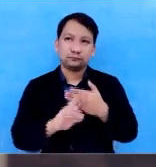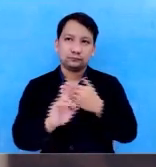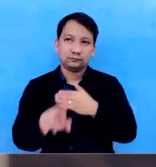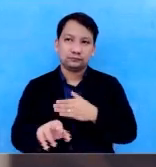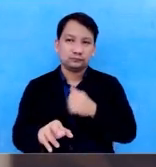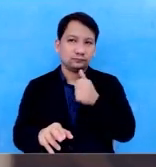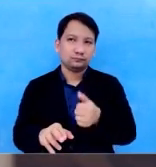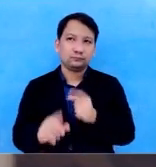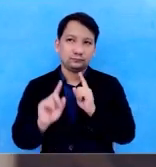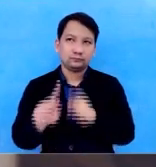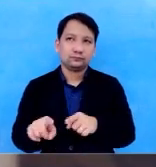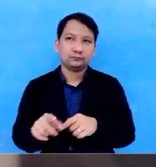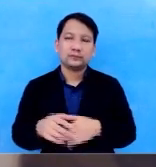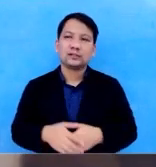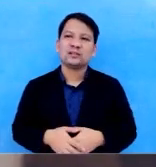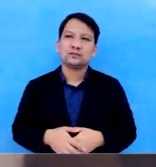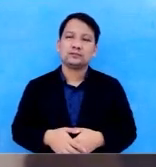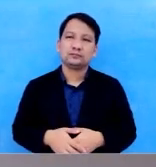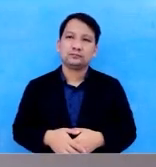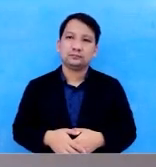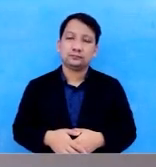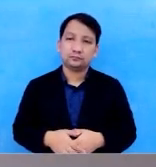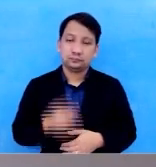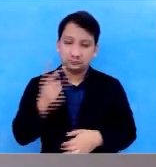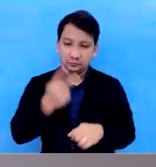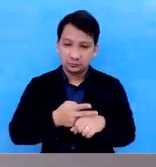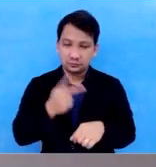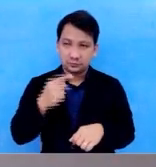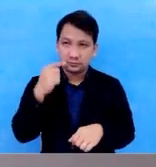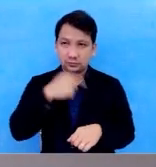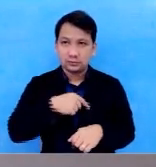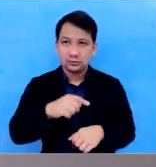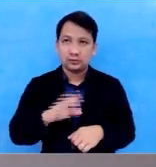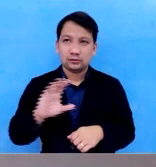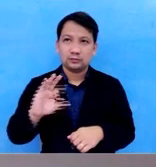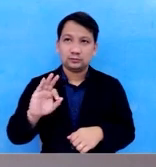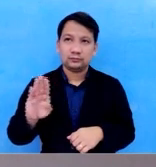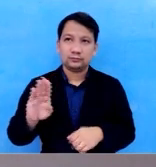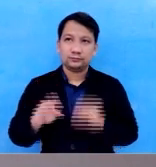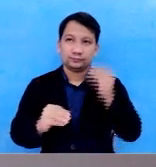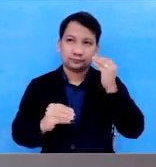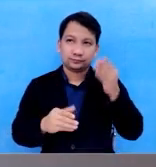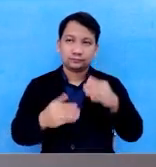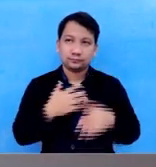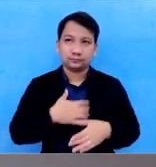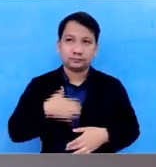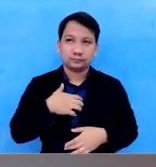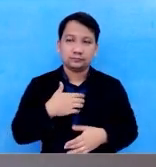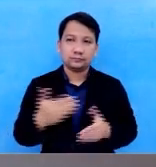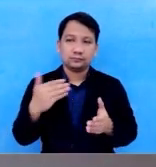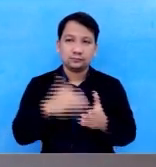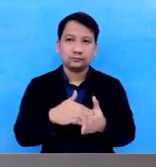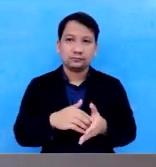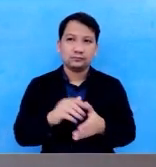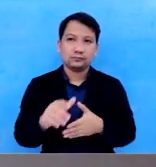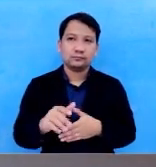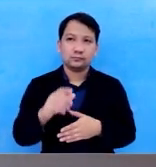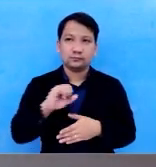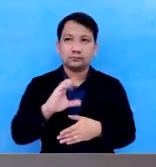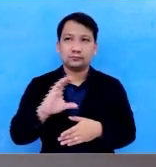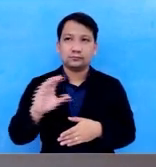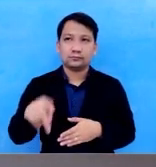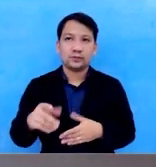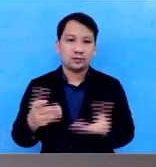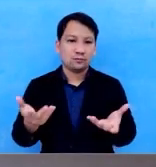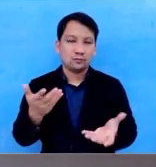siya sumagot. Matapos maloko ng dalawang sunod, balik Facebook si Pedro para magreklamo muli tungkol sa mga scammer. Pero wala pang